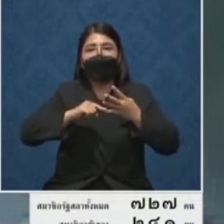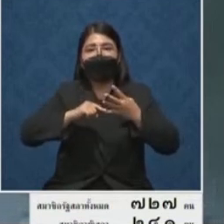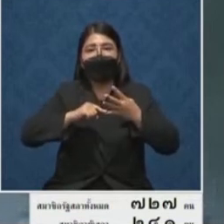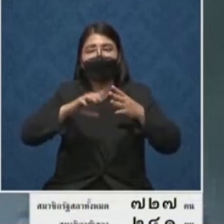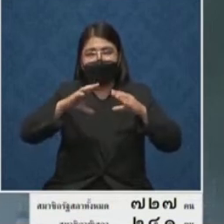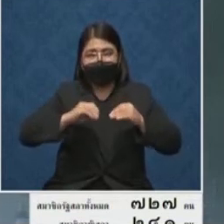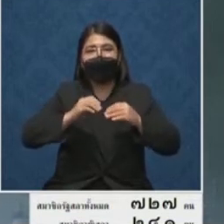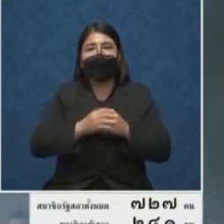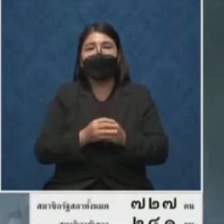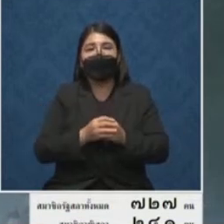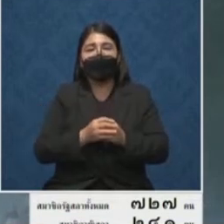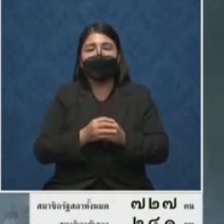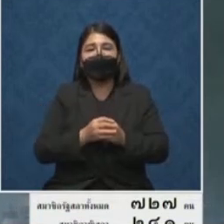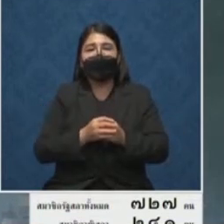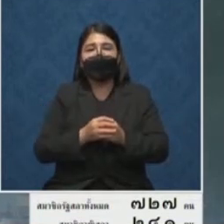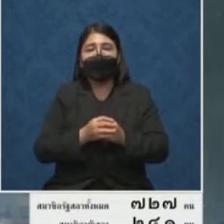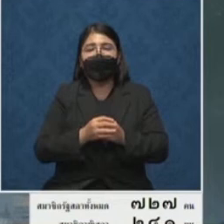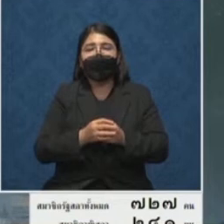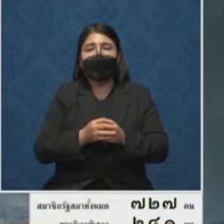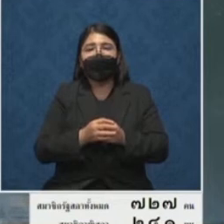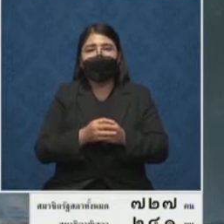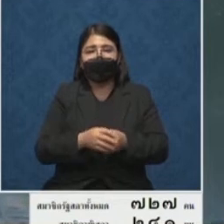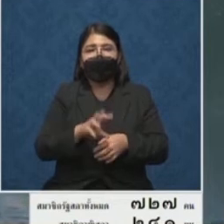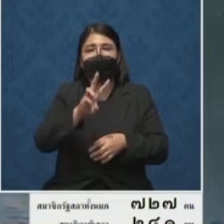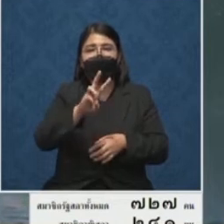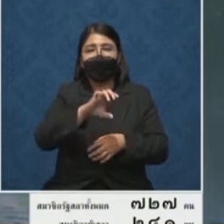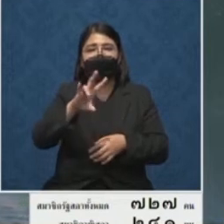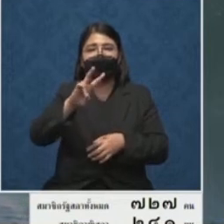การ3รับหลักการ4รับหลักการ